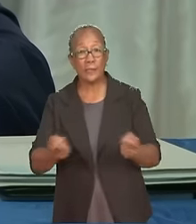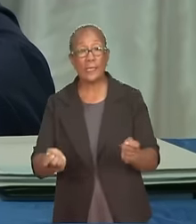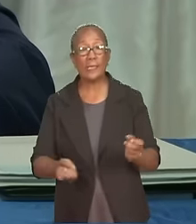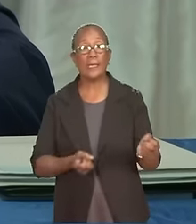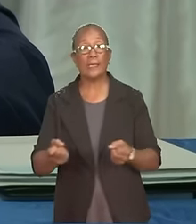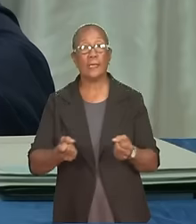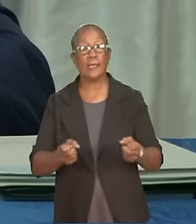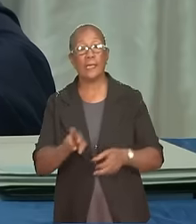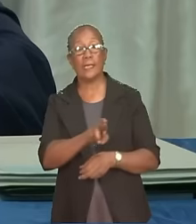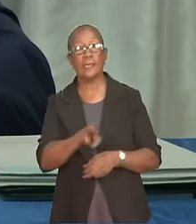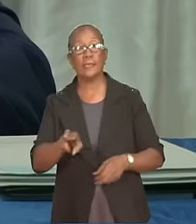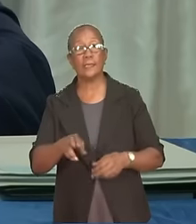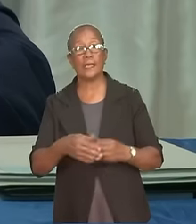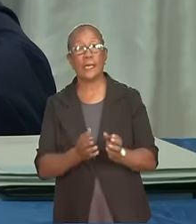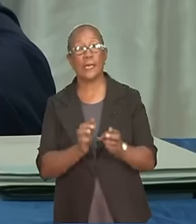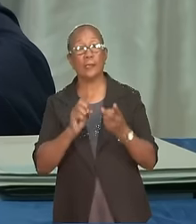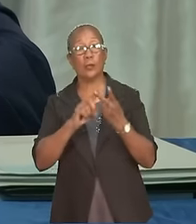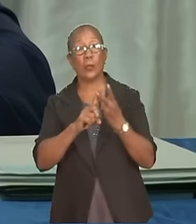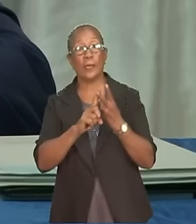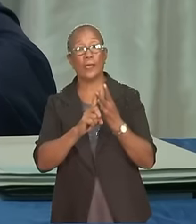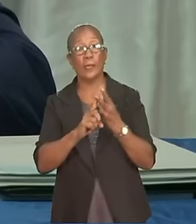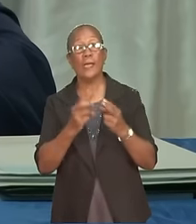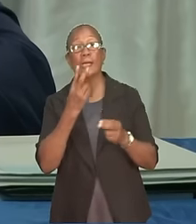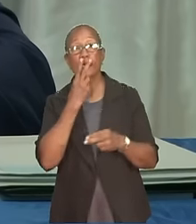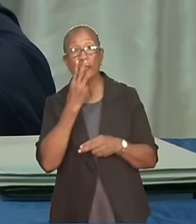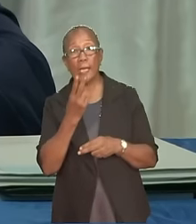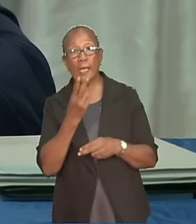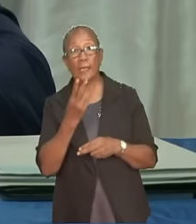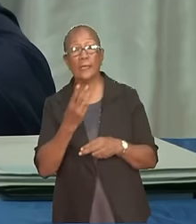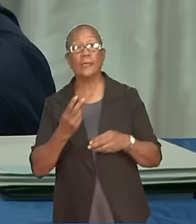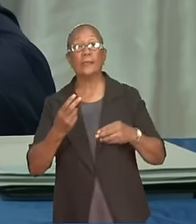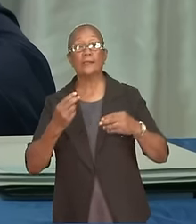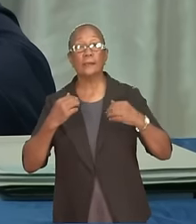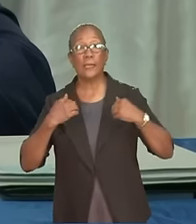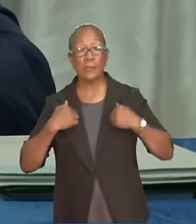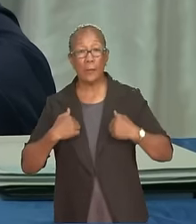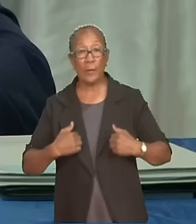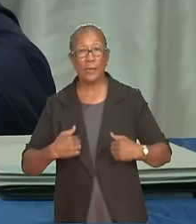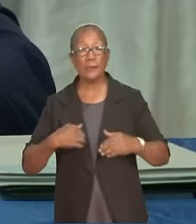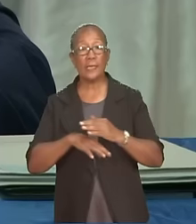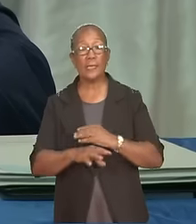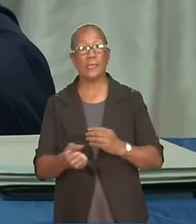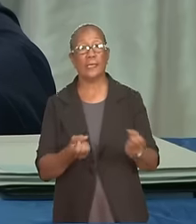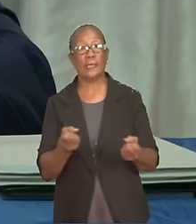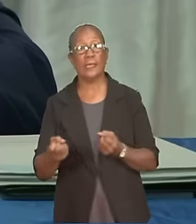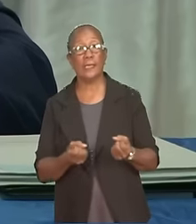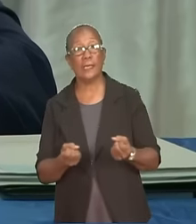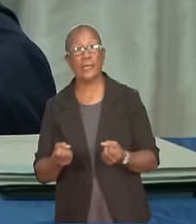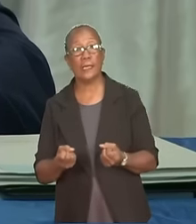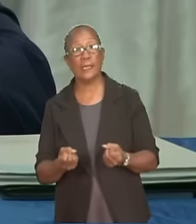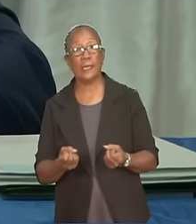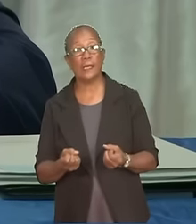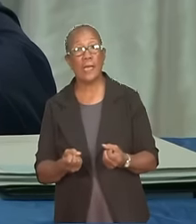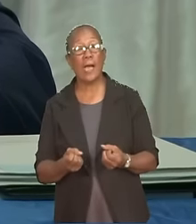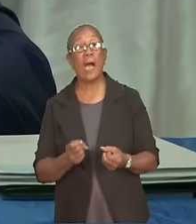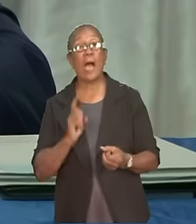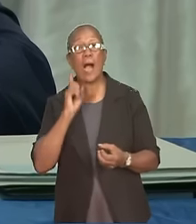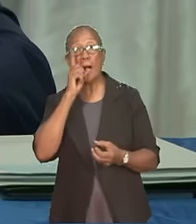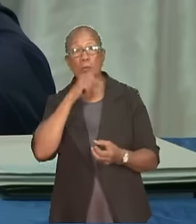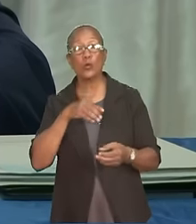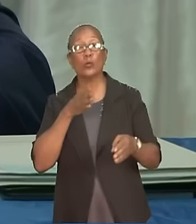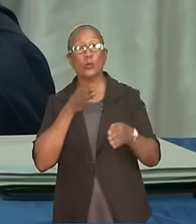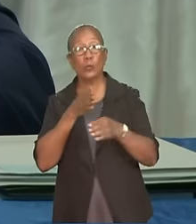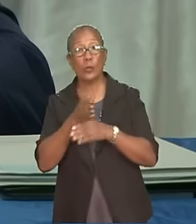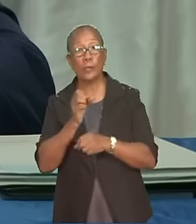regeringsraad. Dat is 1. 2, we kijken ook naar de bemensing binnen de regering of we inderdaad zo door moeten gaan. We hebben